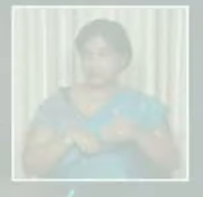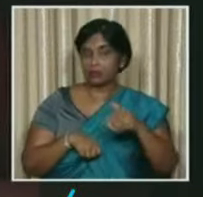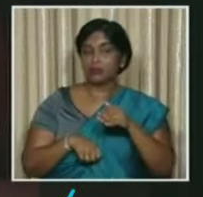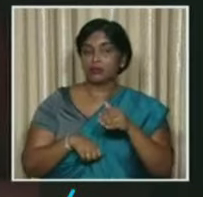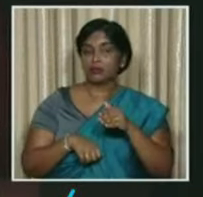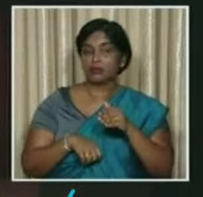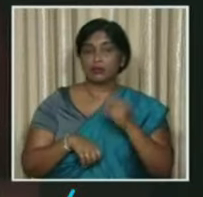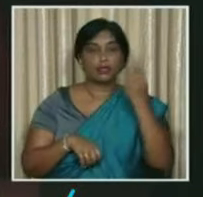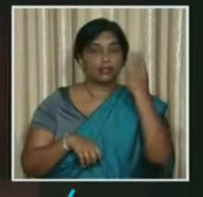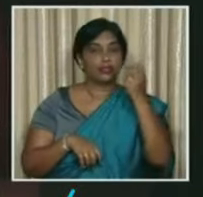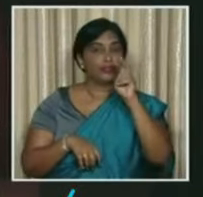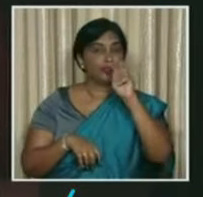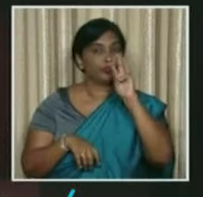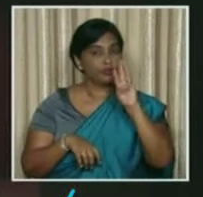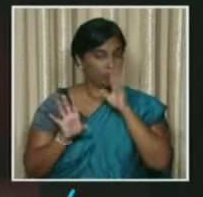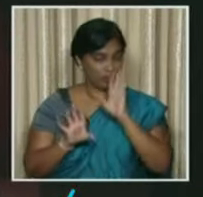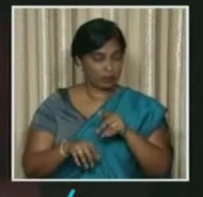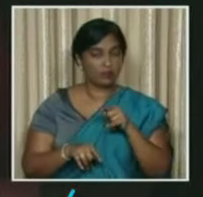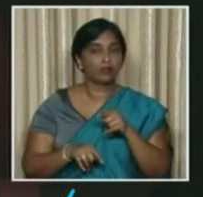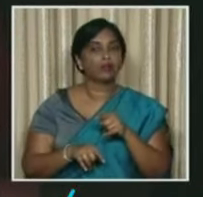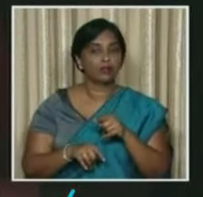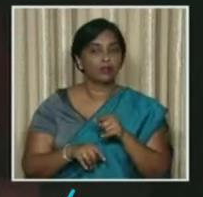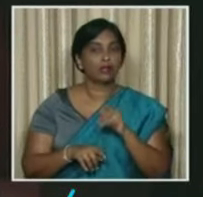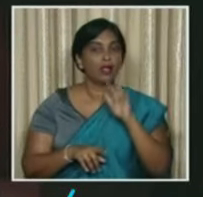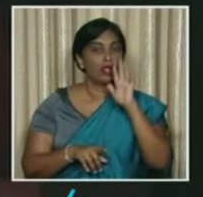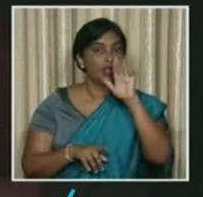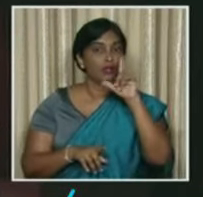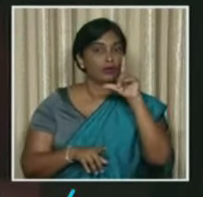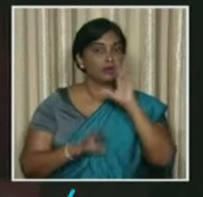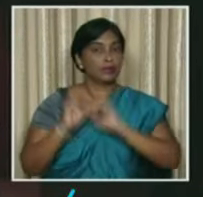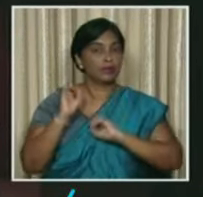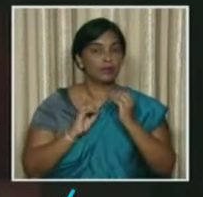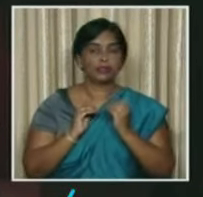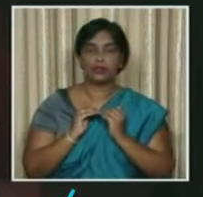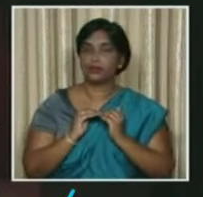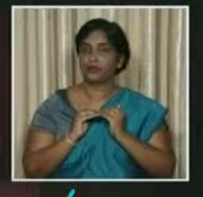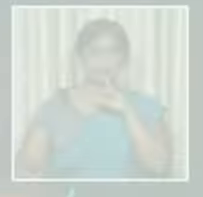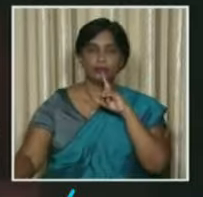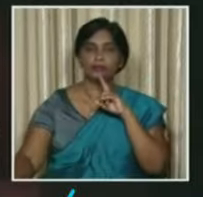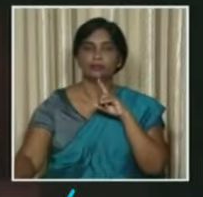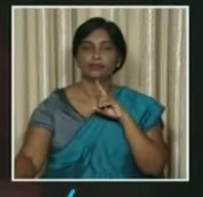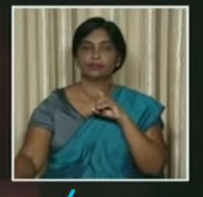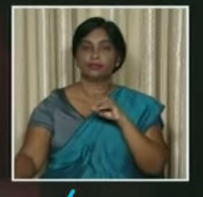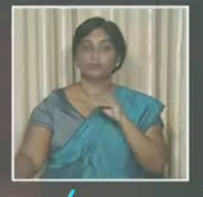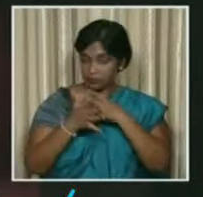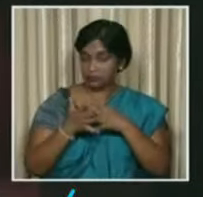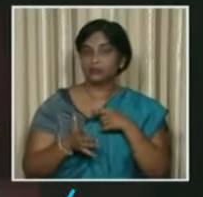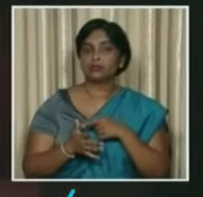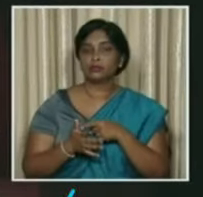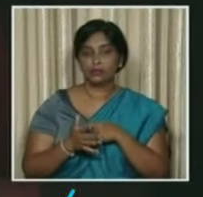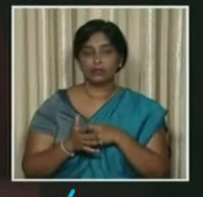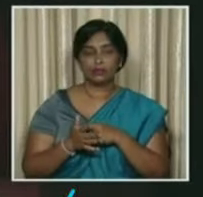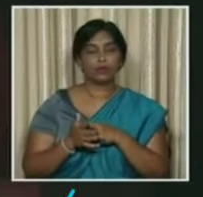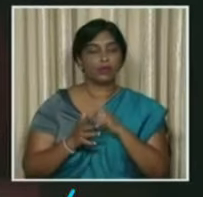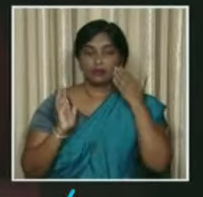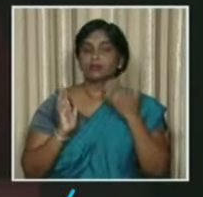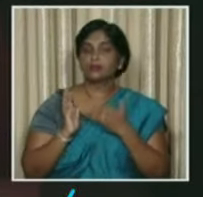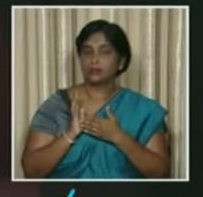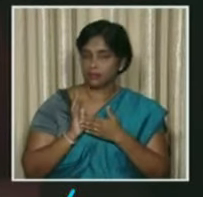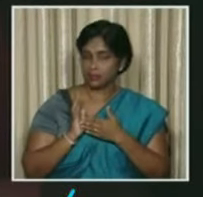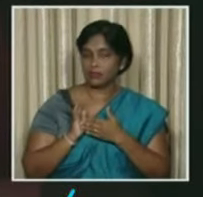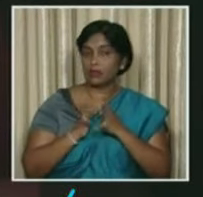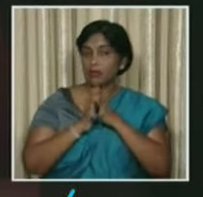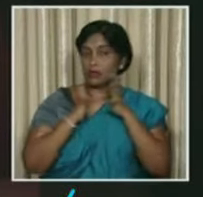Tatve Edas Visituna Varshe Vanavita Siata Anu Hatak Dakwa Vedivimata Hetu Kavarid Ayavayaka Credibility Eka Pilibanda